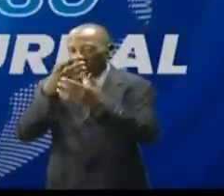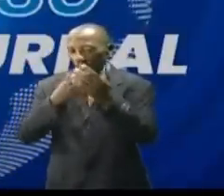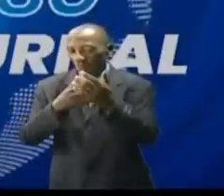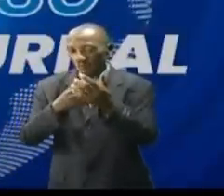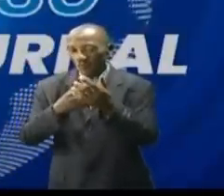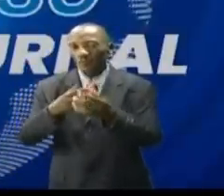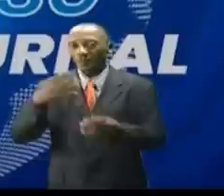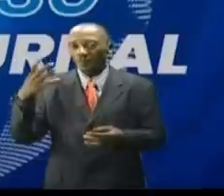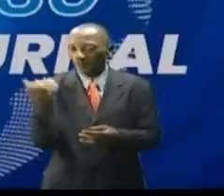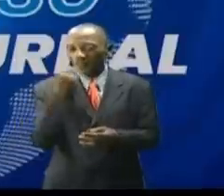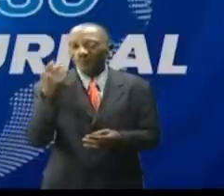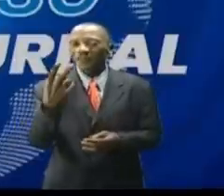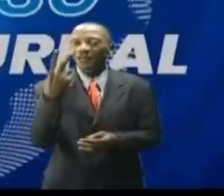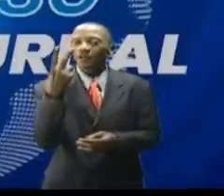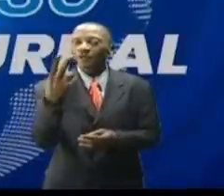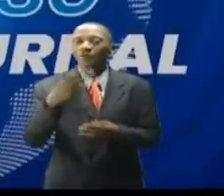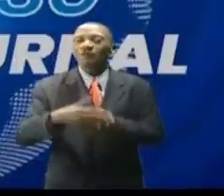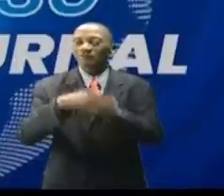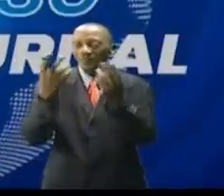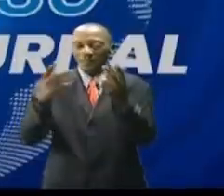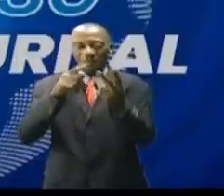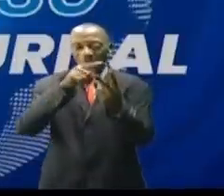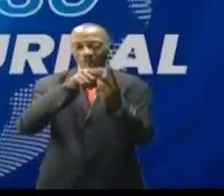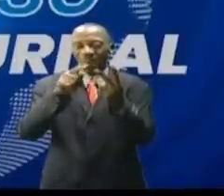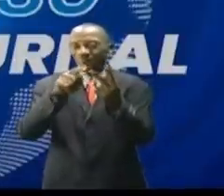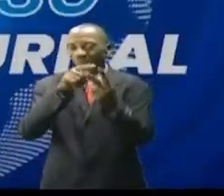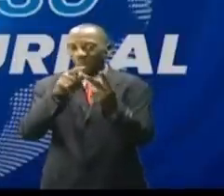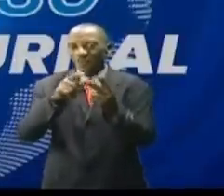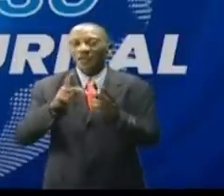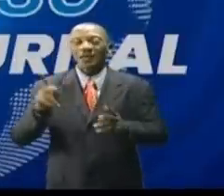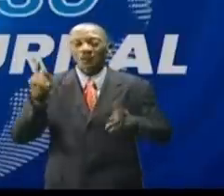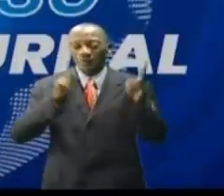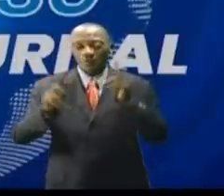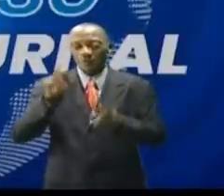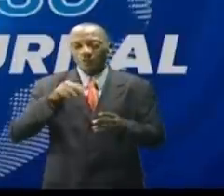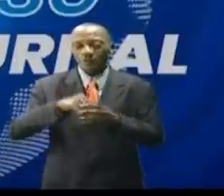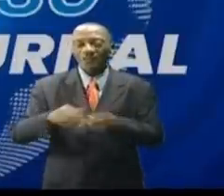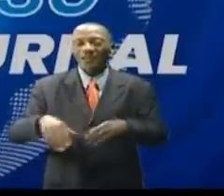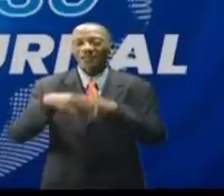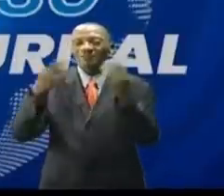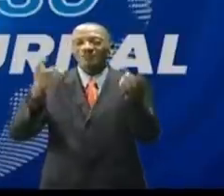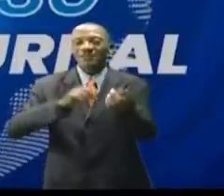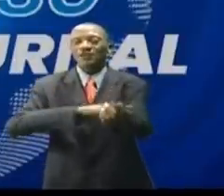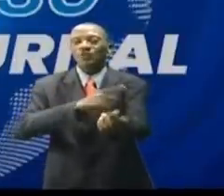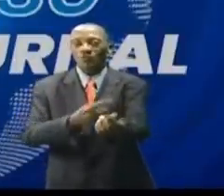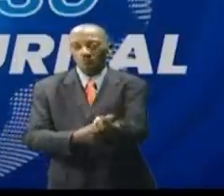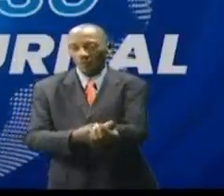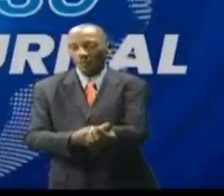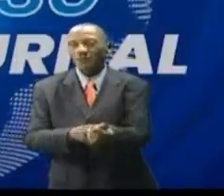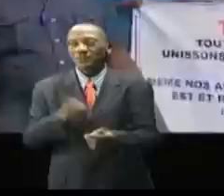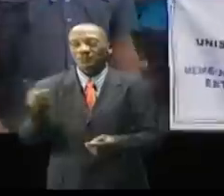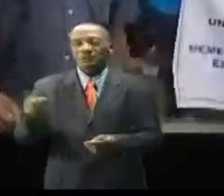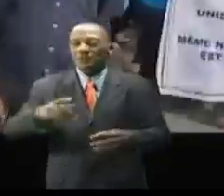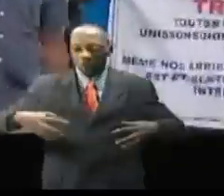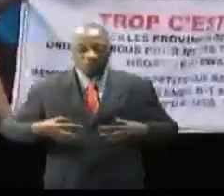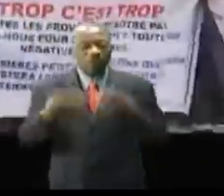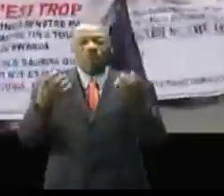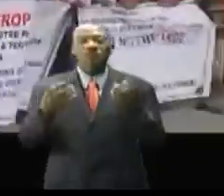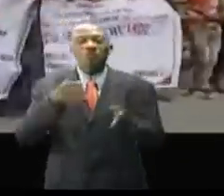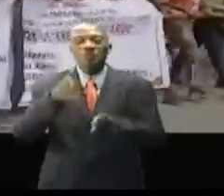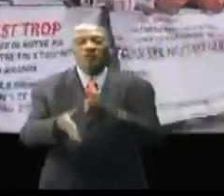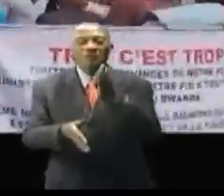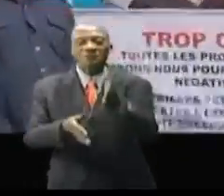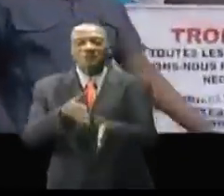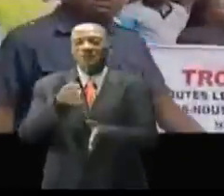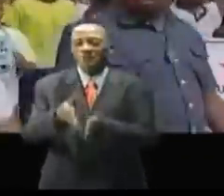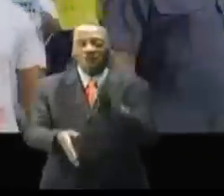villes, Kiwanja et Rutshuru Centre. La population de Goma a manifesté spontanément au cours d'une marche dans les